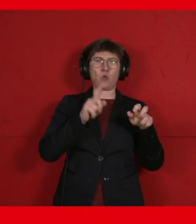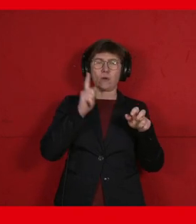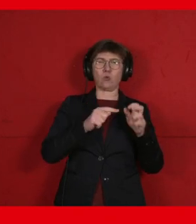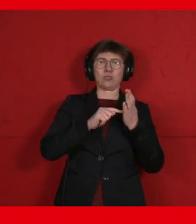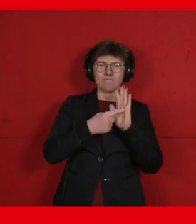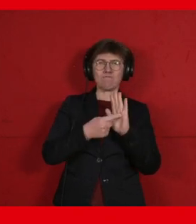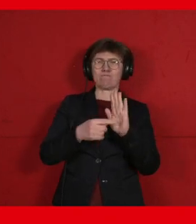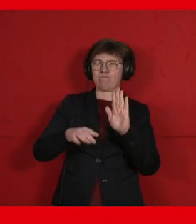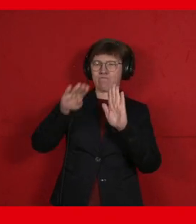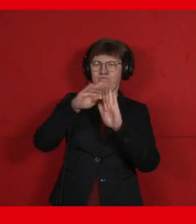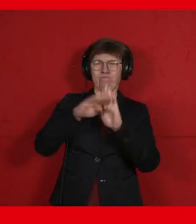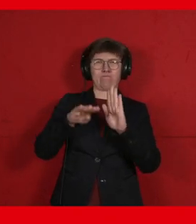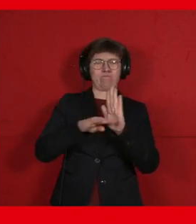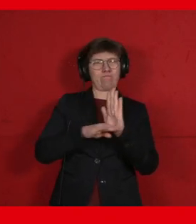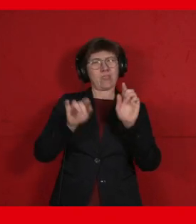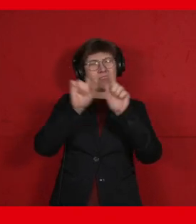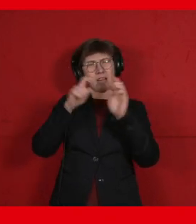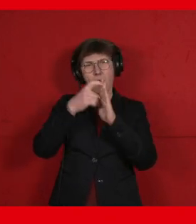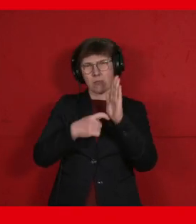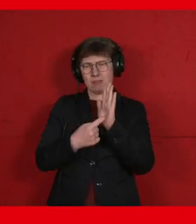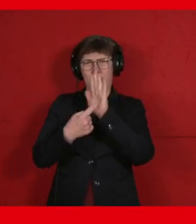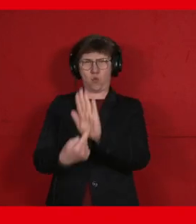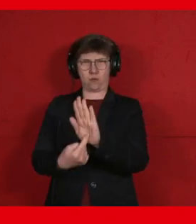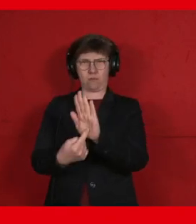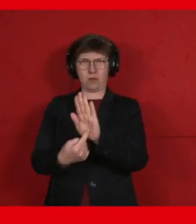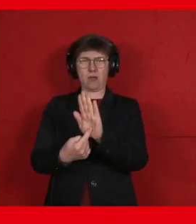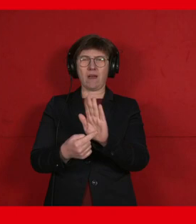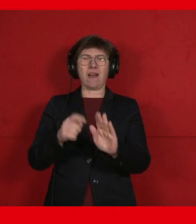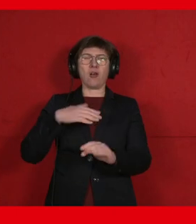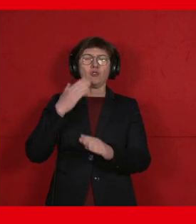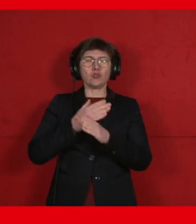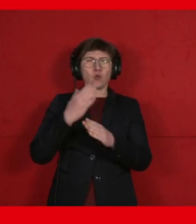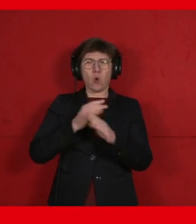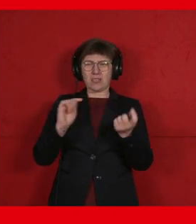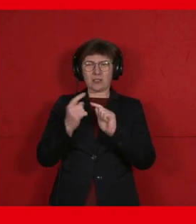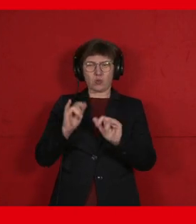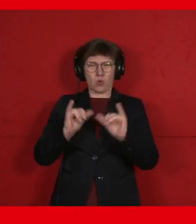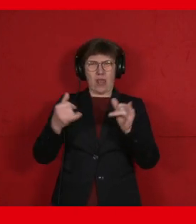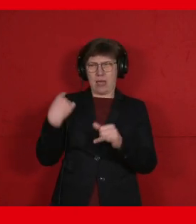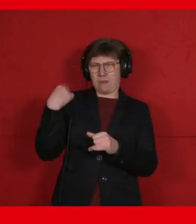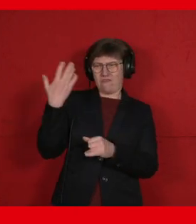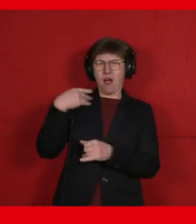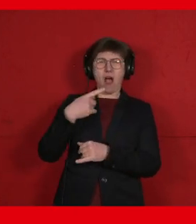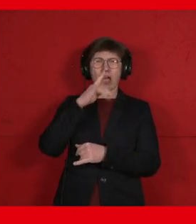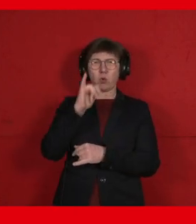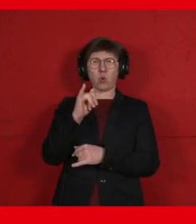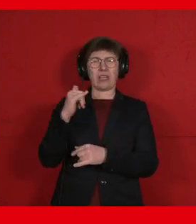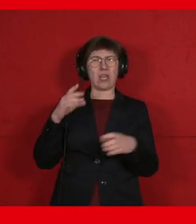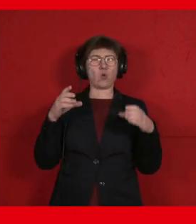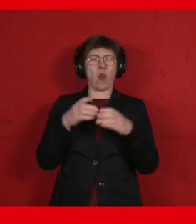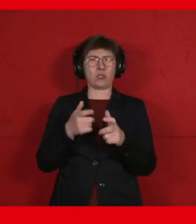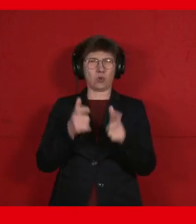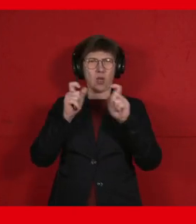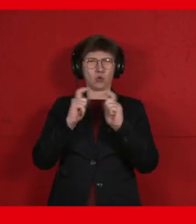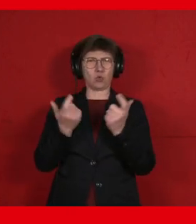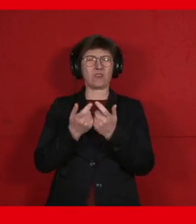Zeichen setzen, Rahmen vorgeben. Wir haben die Debatte erlebt, als wir im Juni im Koalitionsausschuss